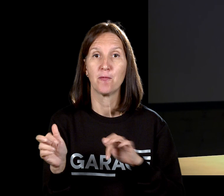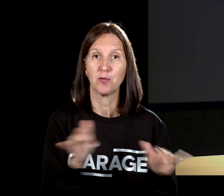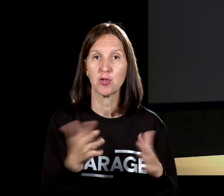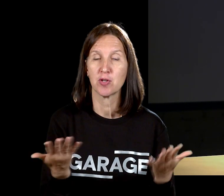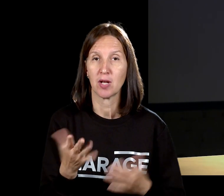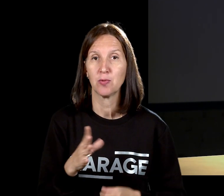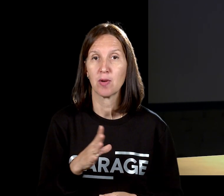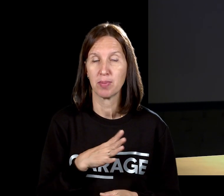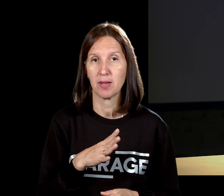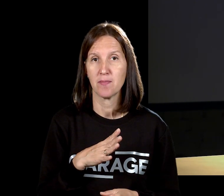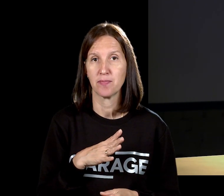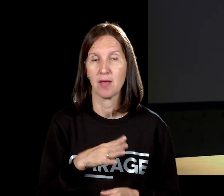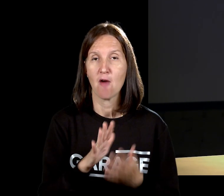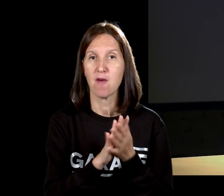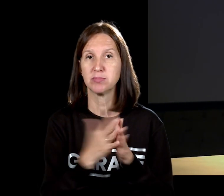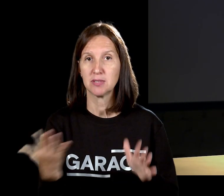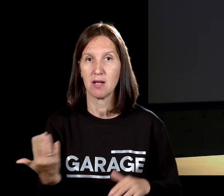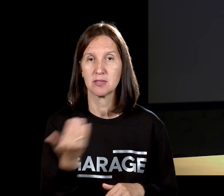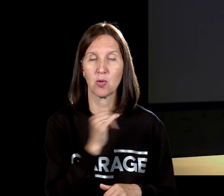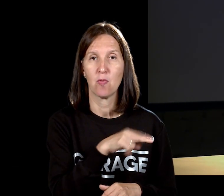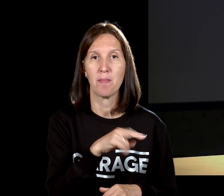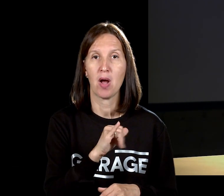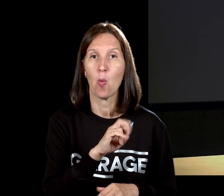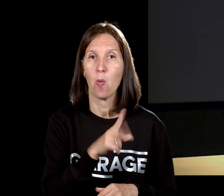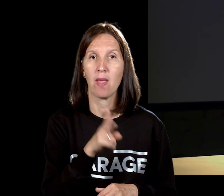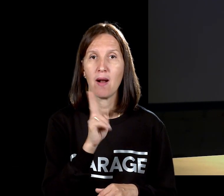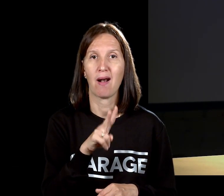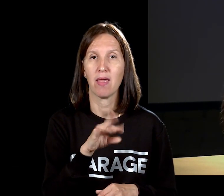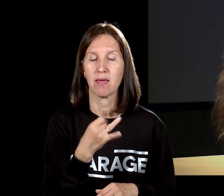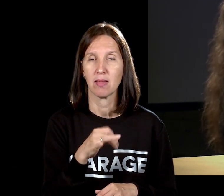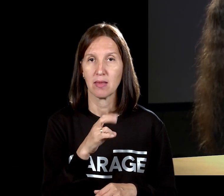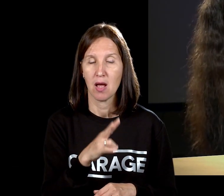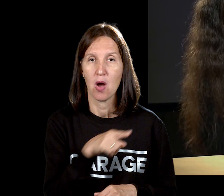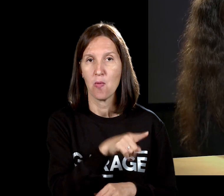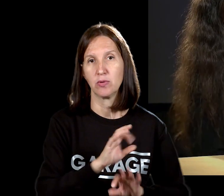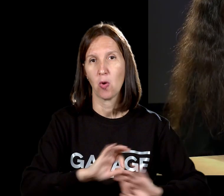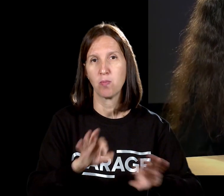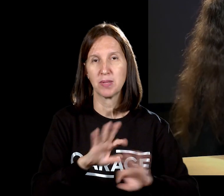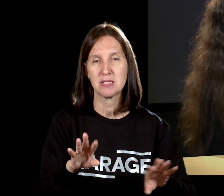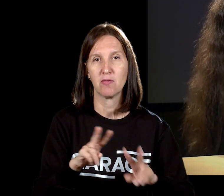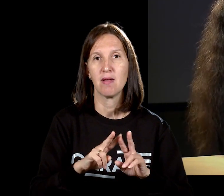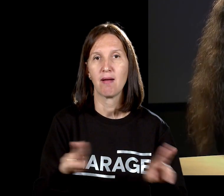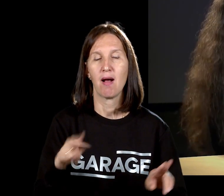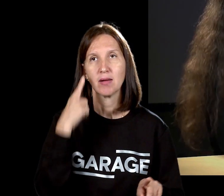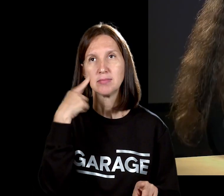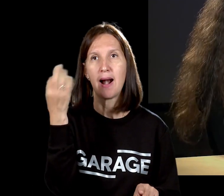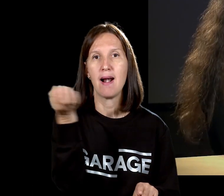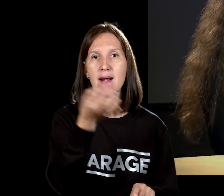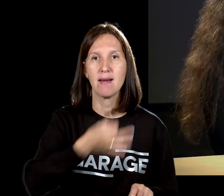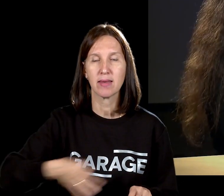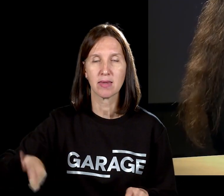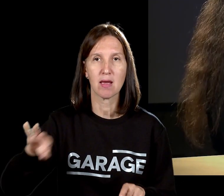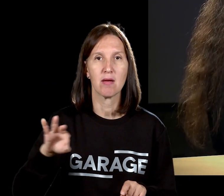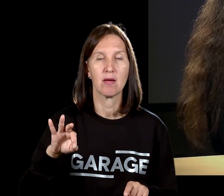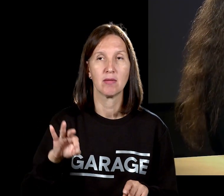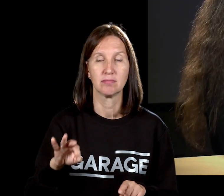было в абстракции Пауля Клея, да, которое он описывал как линию, вышедшую на прогулку, линию,